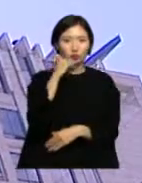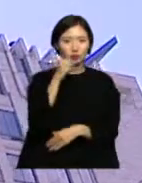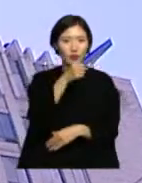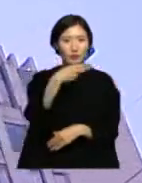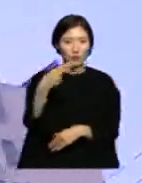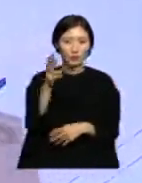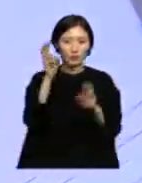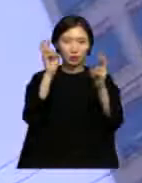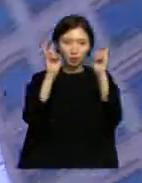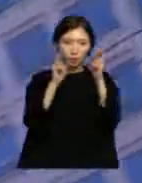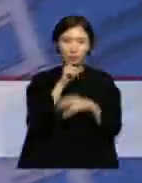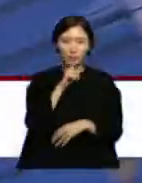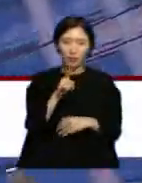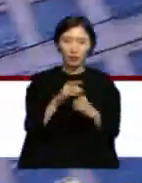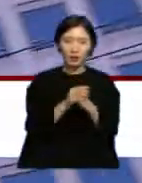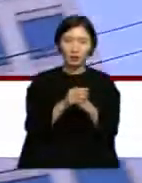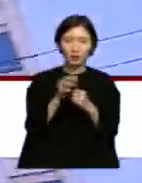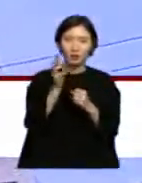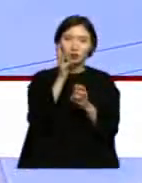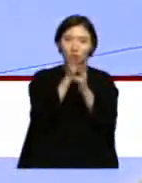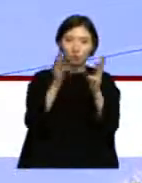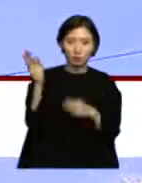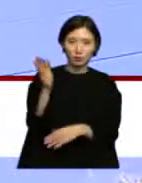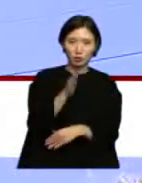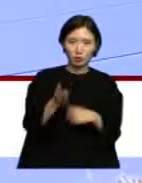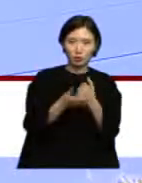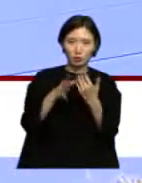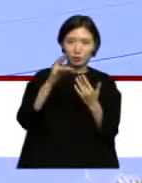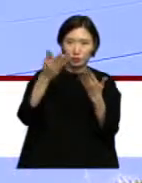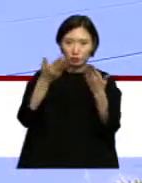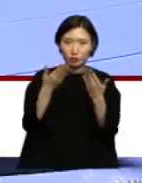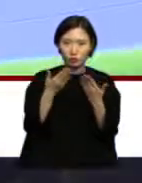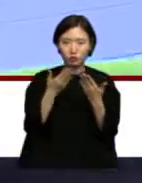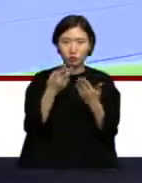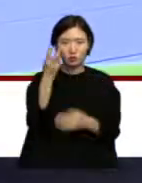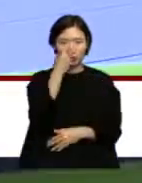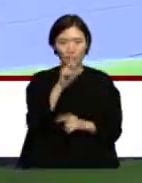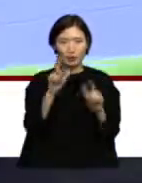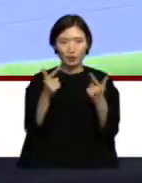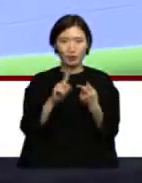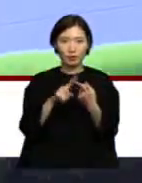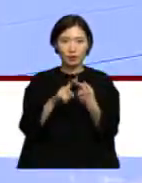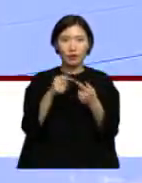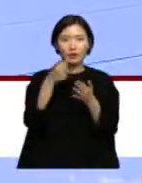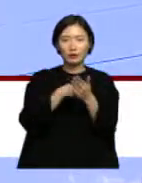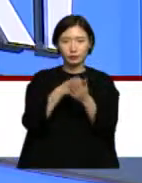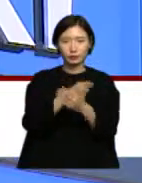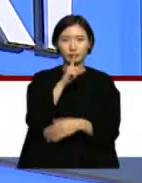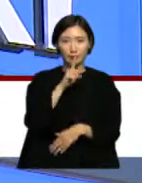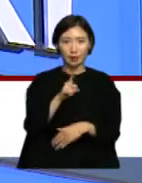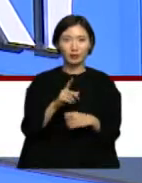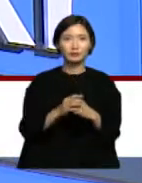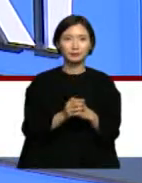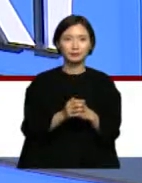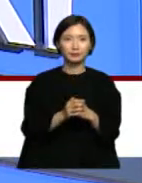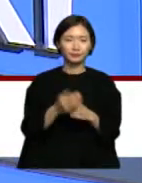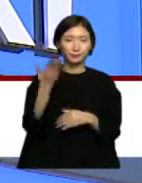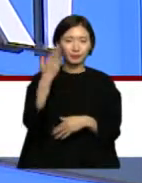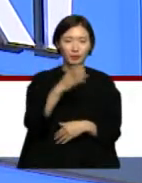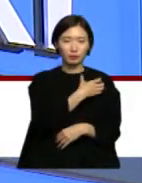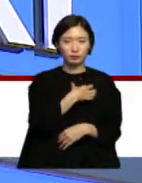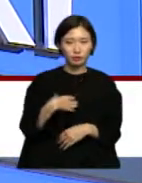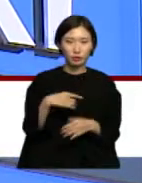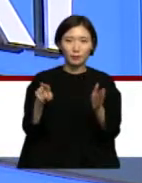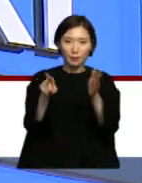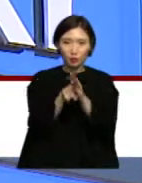판단하는 SH. SH공사는 서초구로부터 추천을 받고 한 번 더 점검하지 않은 점에 대해선 아쉬움을 토로했습니다. 하지만 구청을